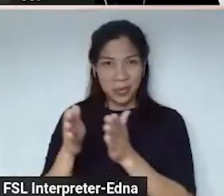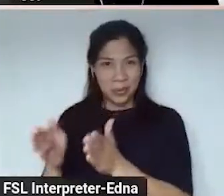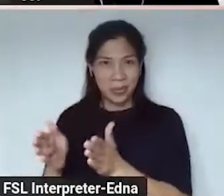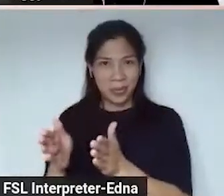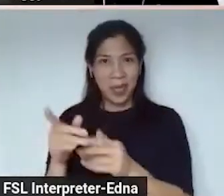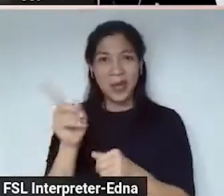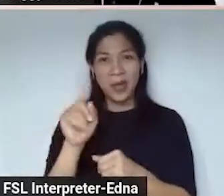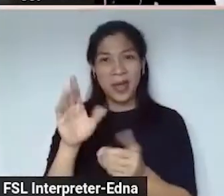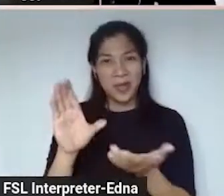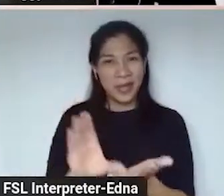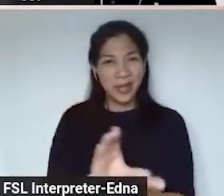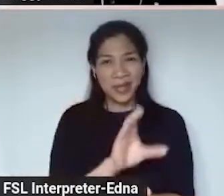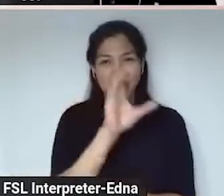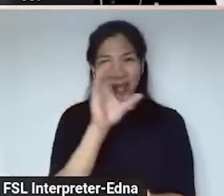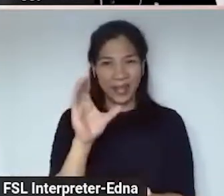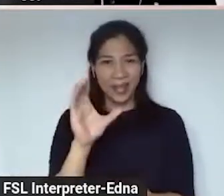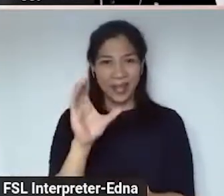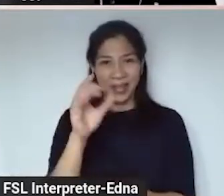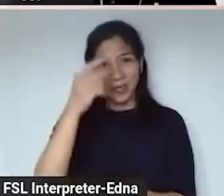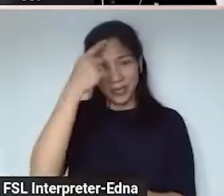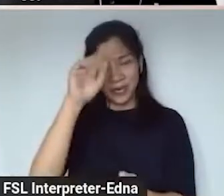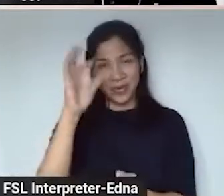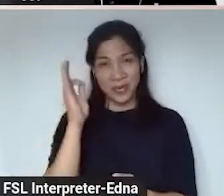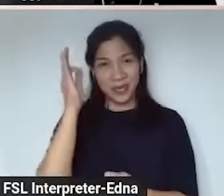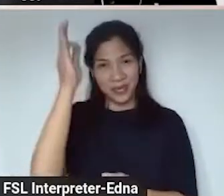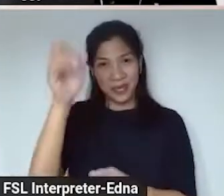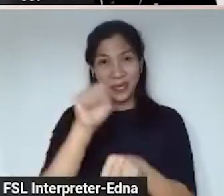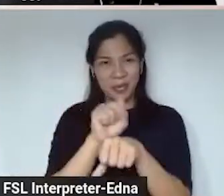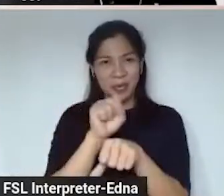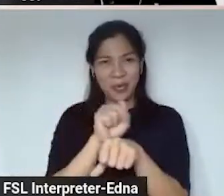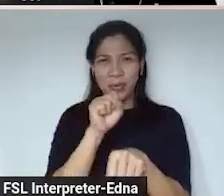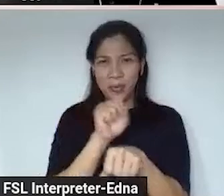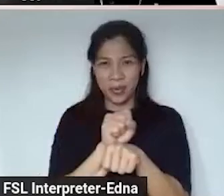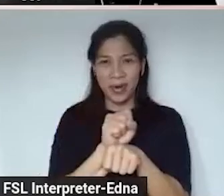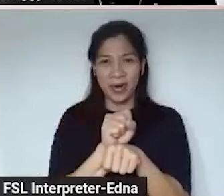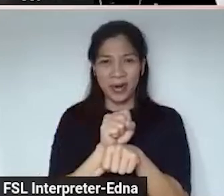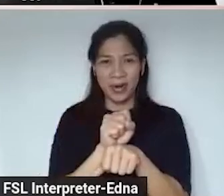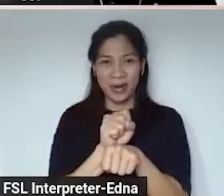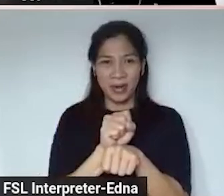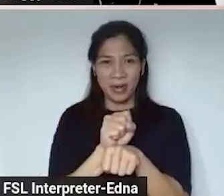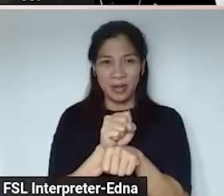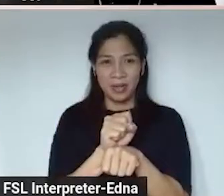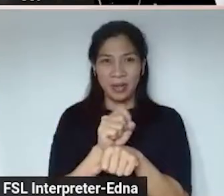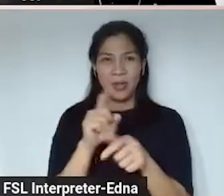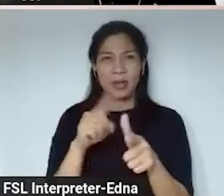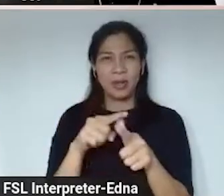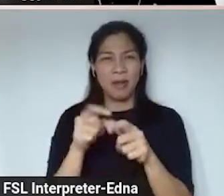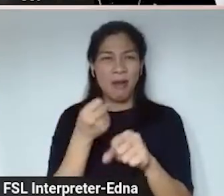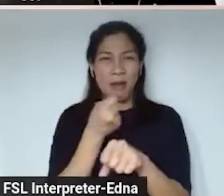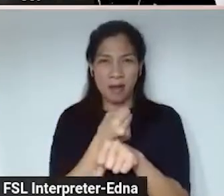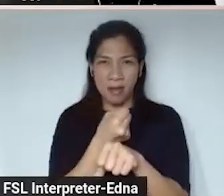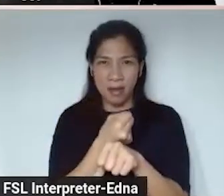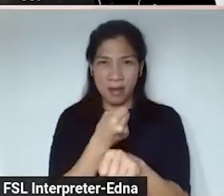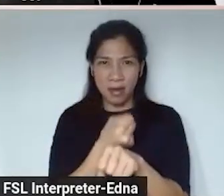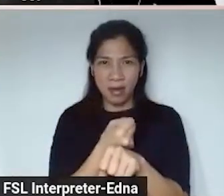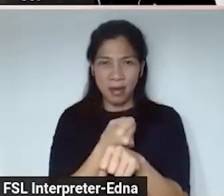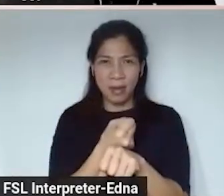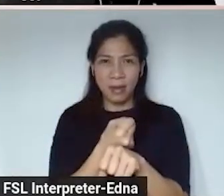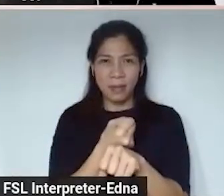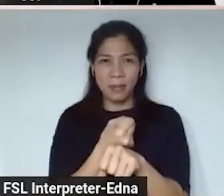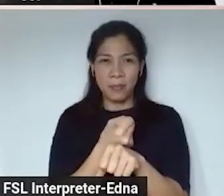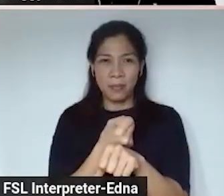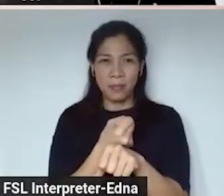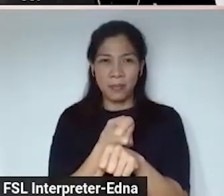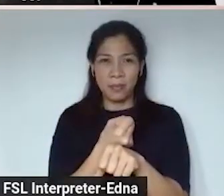up mo para for your future work, di ba? Kung gaano kahirap yun for sermon on that